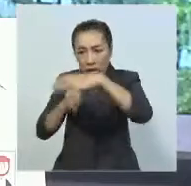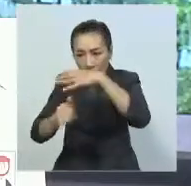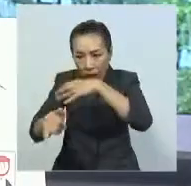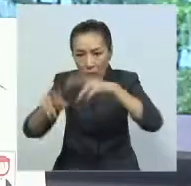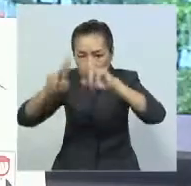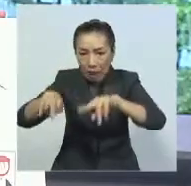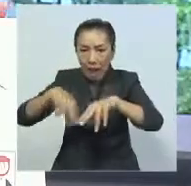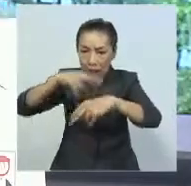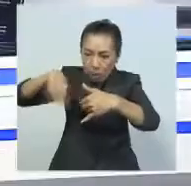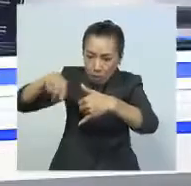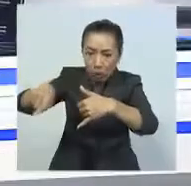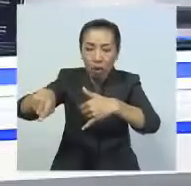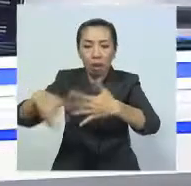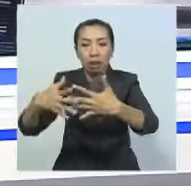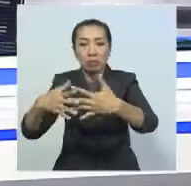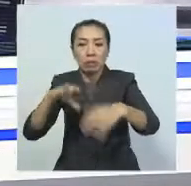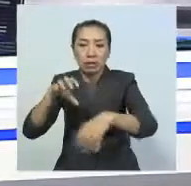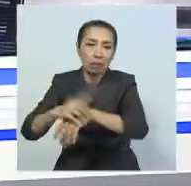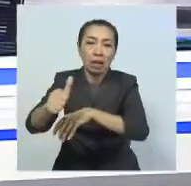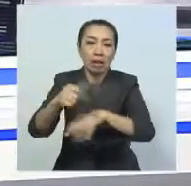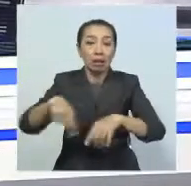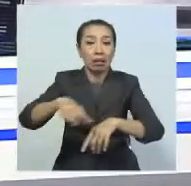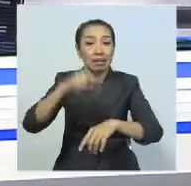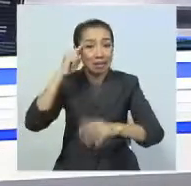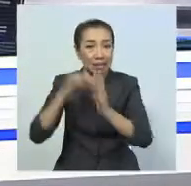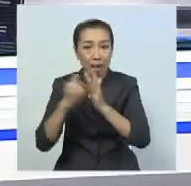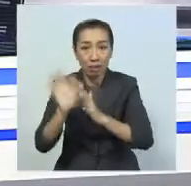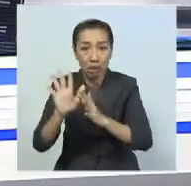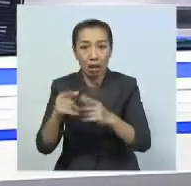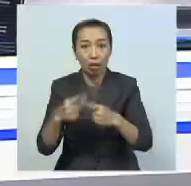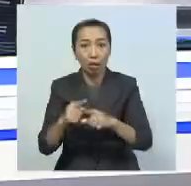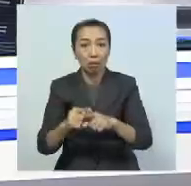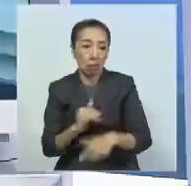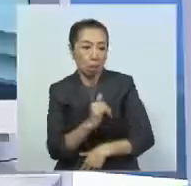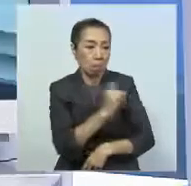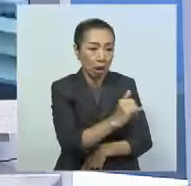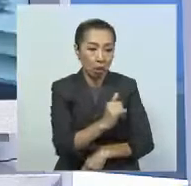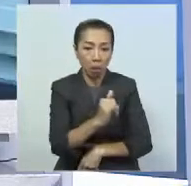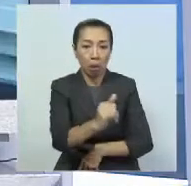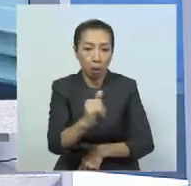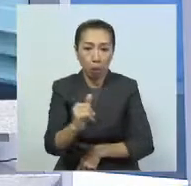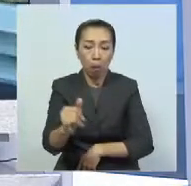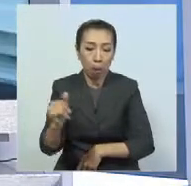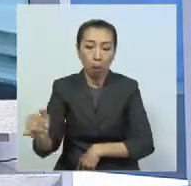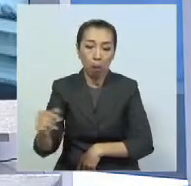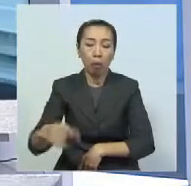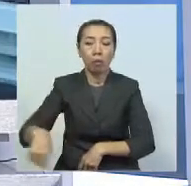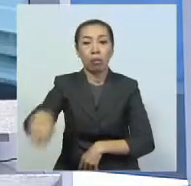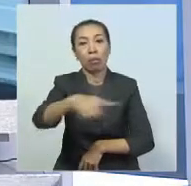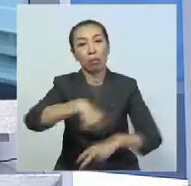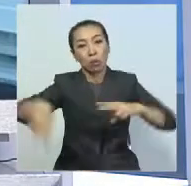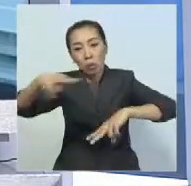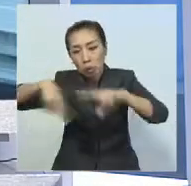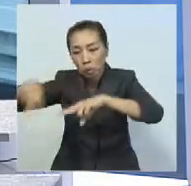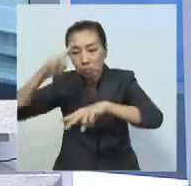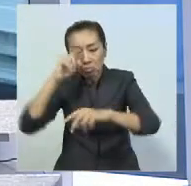จค้นกว่าจะไปเกิดเหตุจนกระทั่งไปจับกุมได้อย่างนี้ไม่ใช่ง่ายแล้วไปกี่พื้นที่อะคะ ใช่ค่ะแล้วต้องแบบไปตรวจสอบแบบนี้หลายๆพื้น